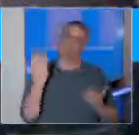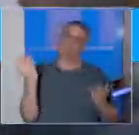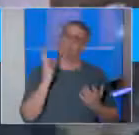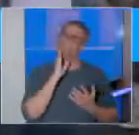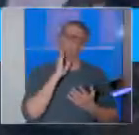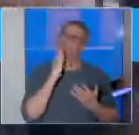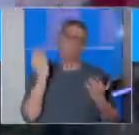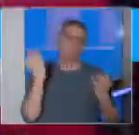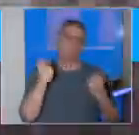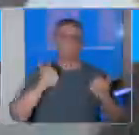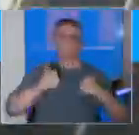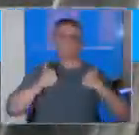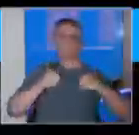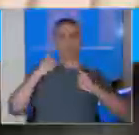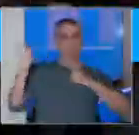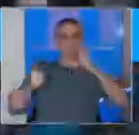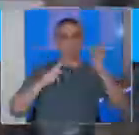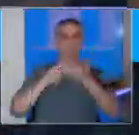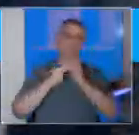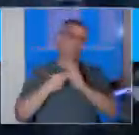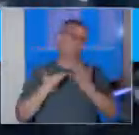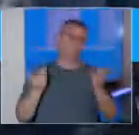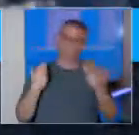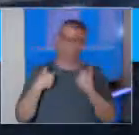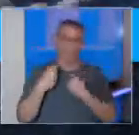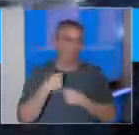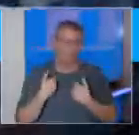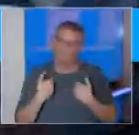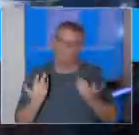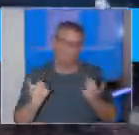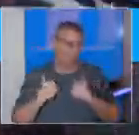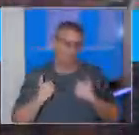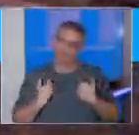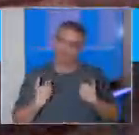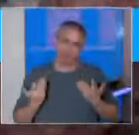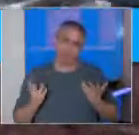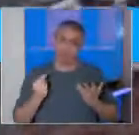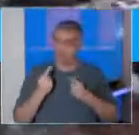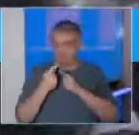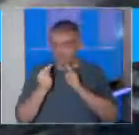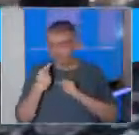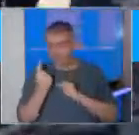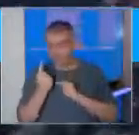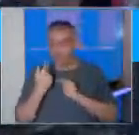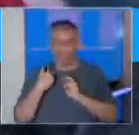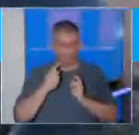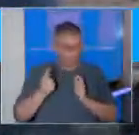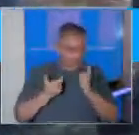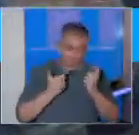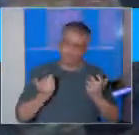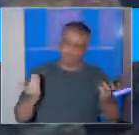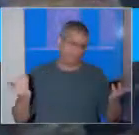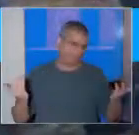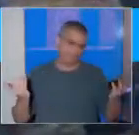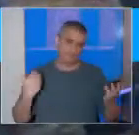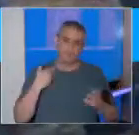הבעיה שם, הרבה אגו מובל שם בפוליטיקה, אנחנו בעסקים, אין לנו את זה, לי אישית אין אגו, אם עולה לי חצי שקל, אני צריך להקק להוט, אני לא יודע מה,